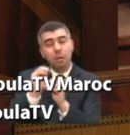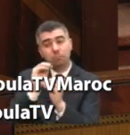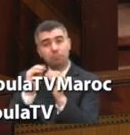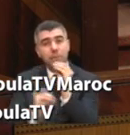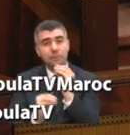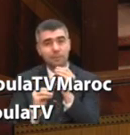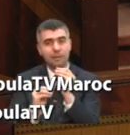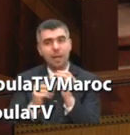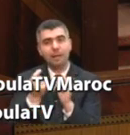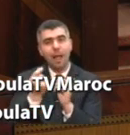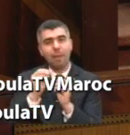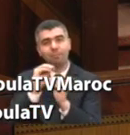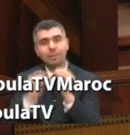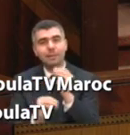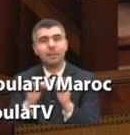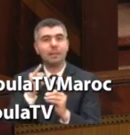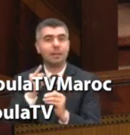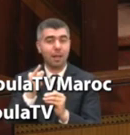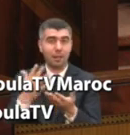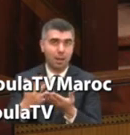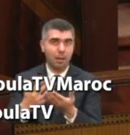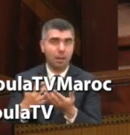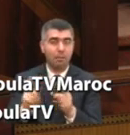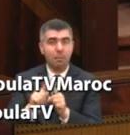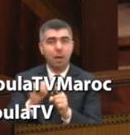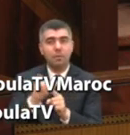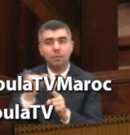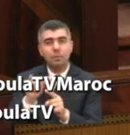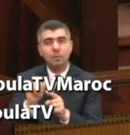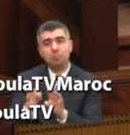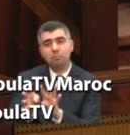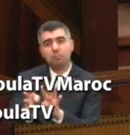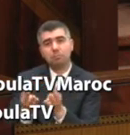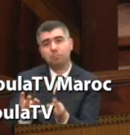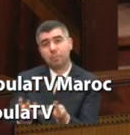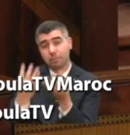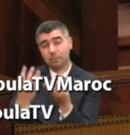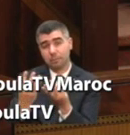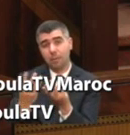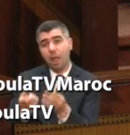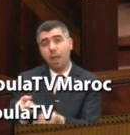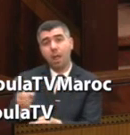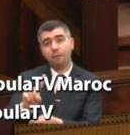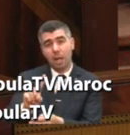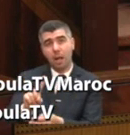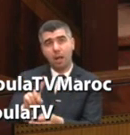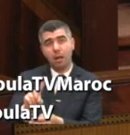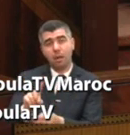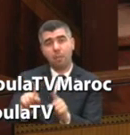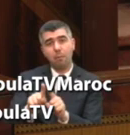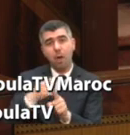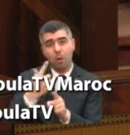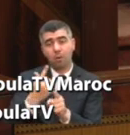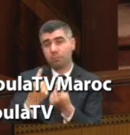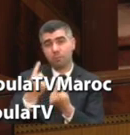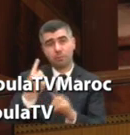الأدنى للأجر، شنو كيعني داك الشيء؟ كيعني أعطي لذاك المستخدم 800 درهم و 700 درهم و 1000 درهم ولحوا للشائع،